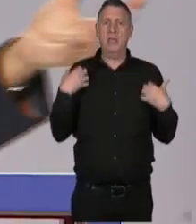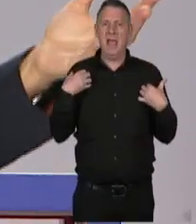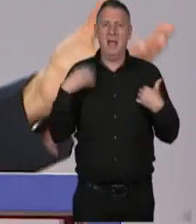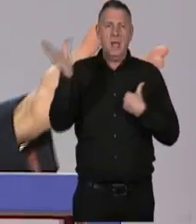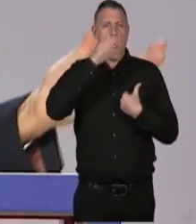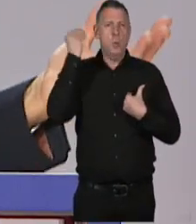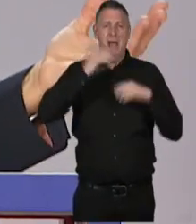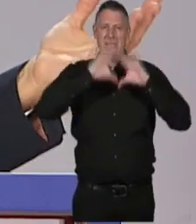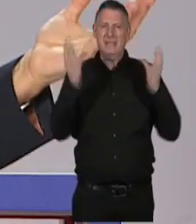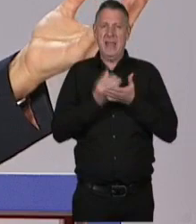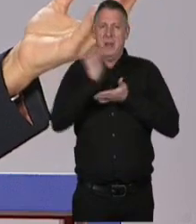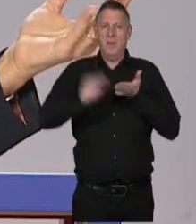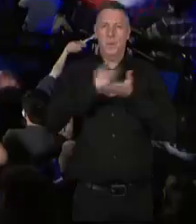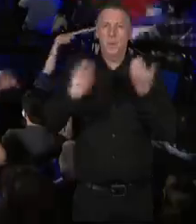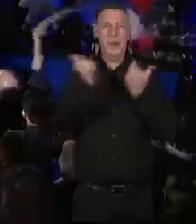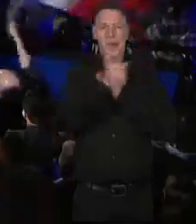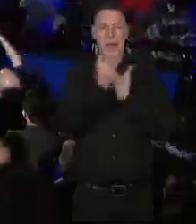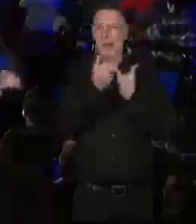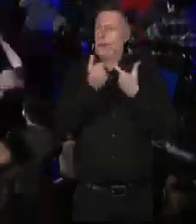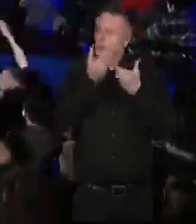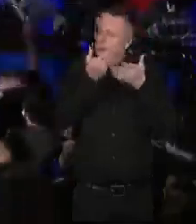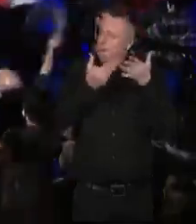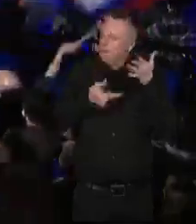l'humanité d'un grand rire.